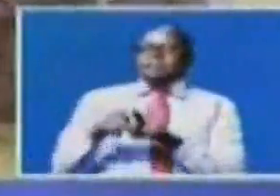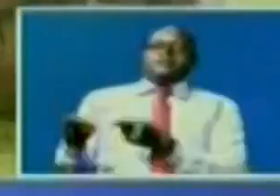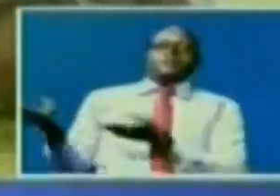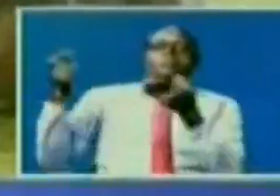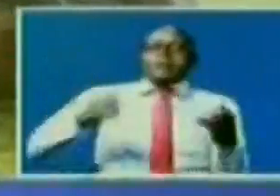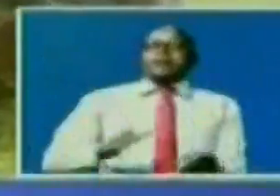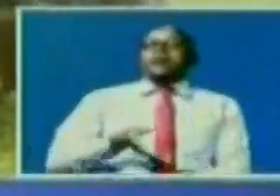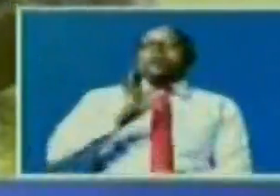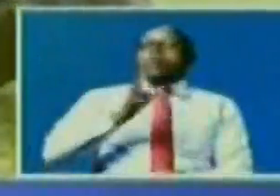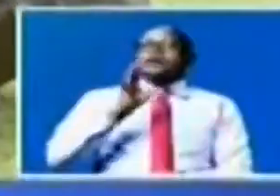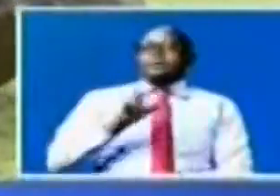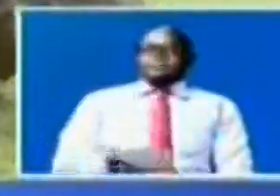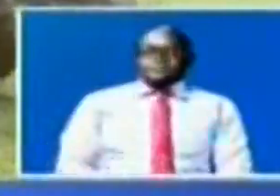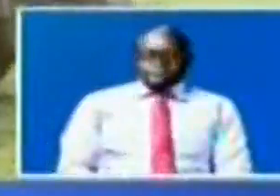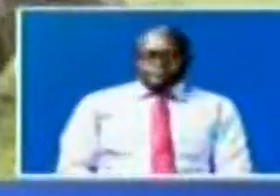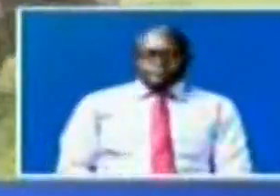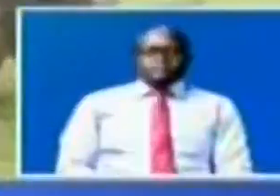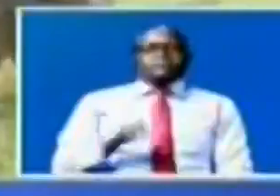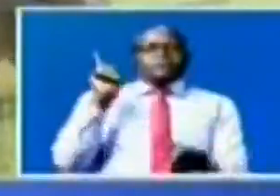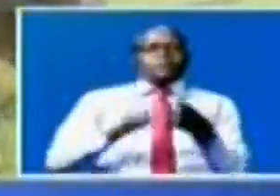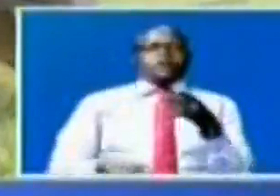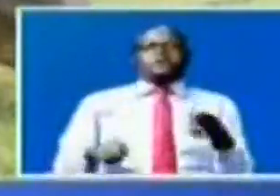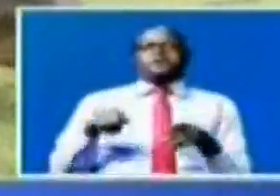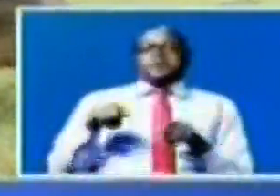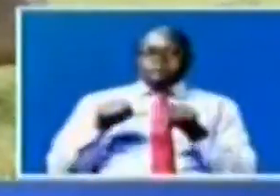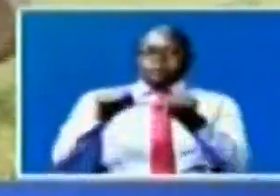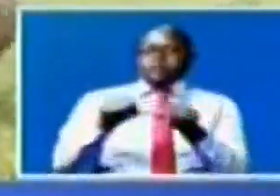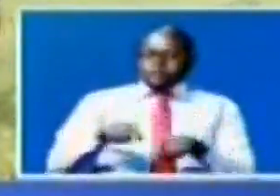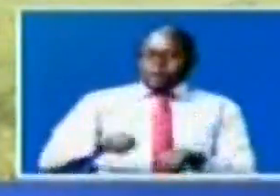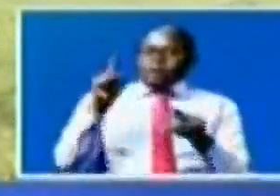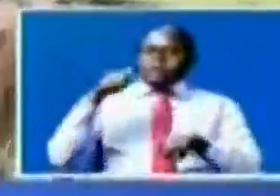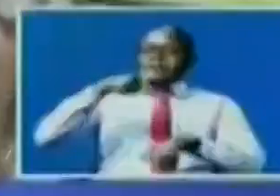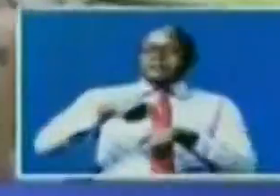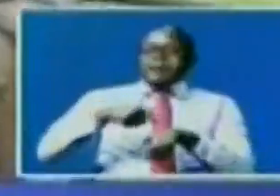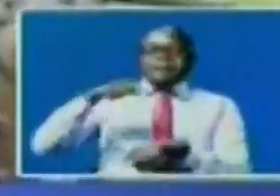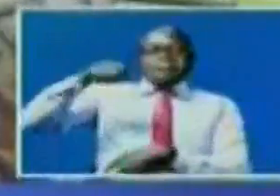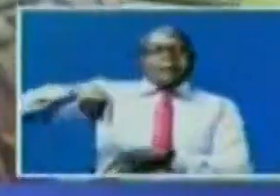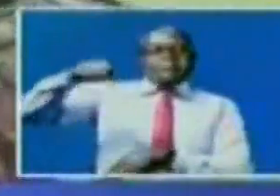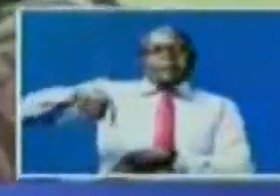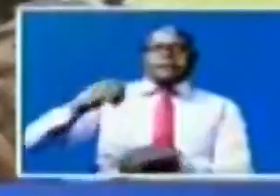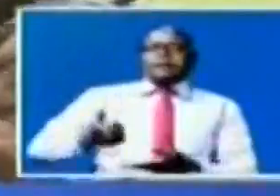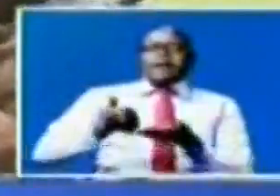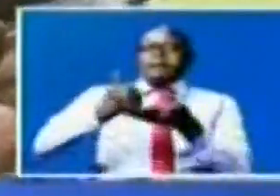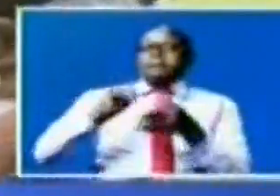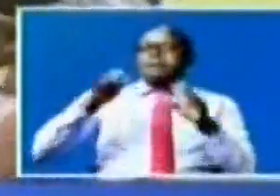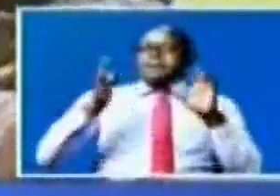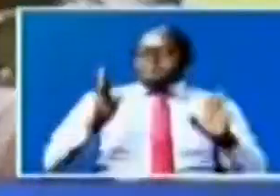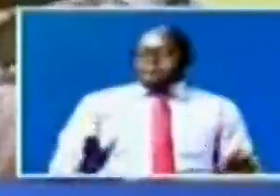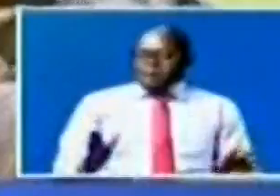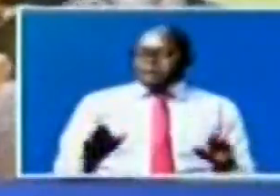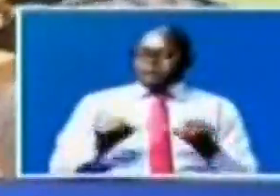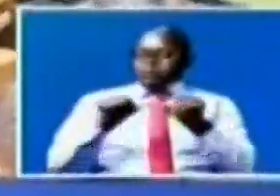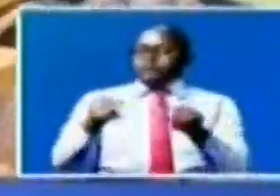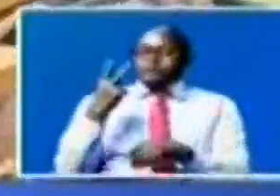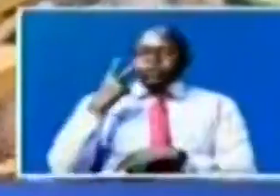mpigo. La kushangaza ni kuwa inajiendesha yenyewe wakati inapopanda nafaka, na kumruhusu mkulima kukaa pembeni